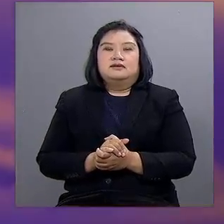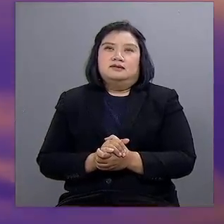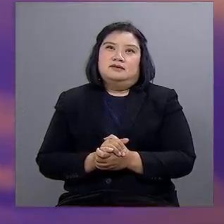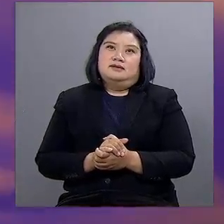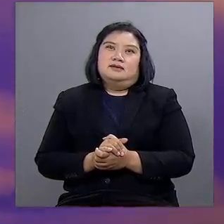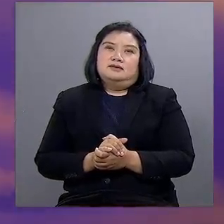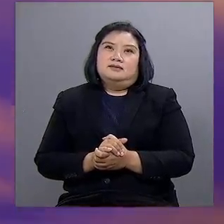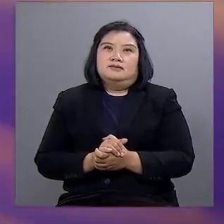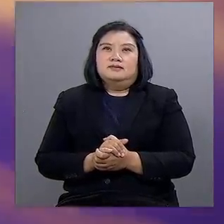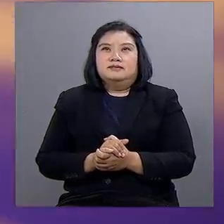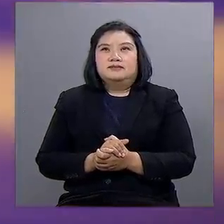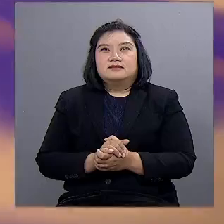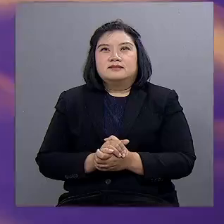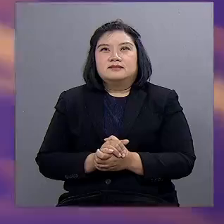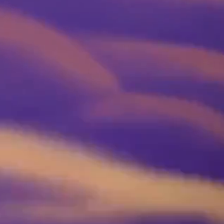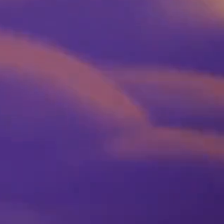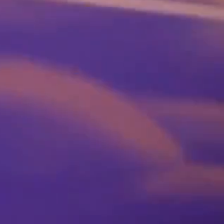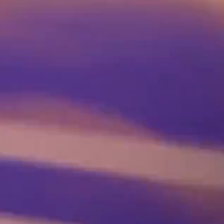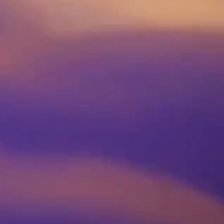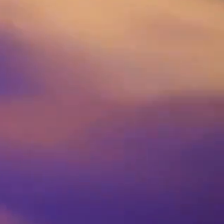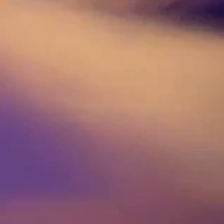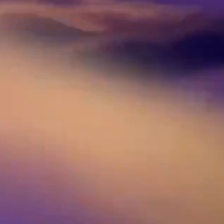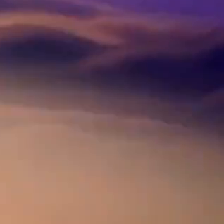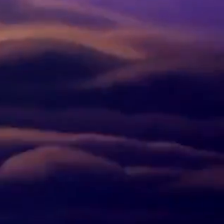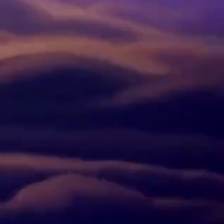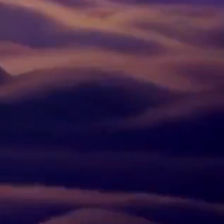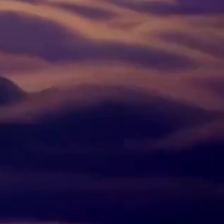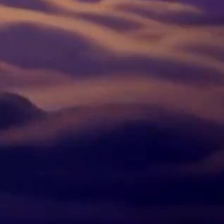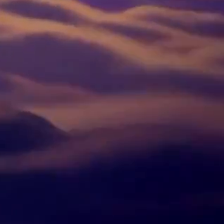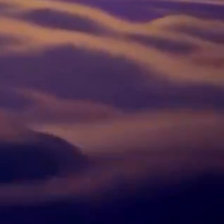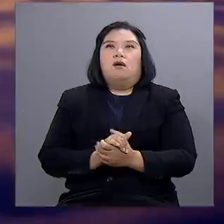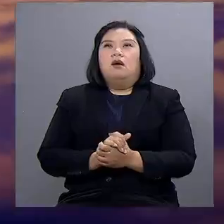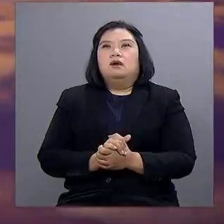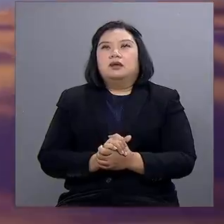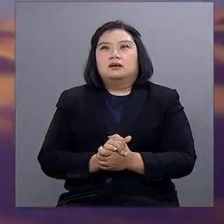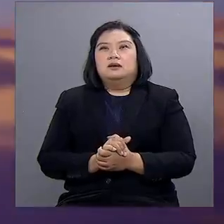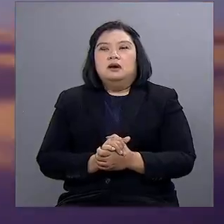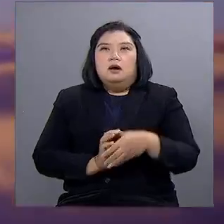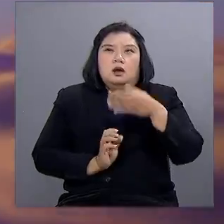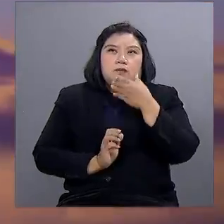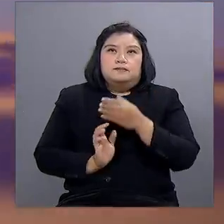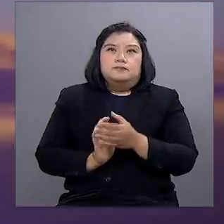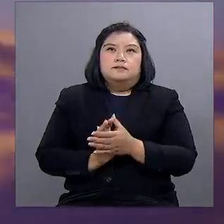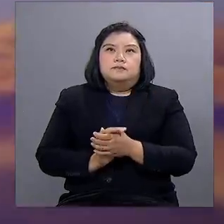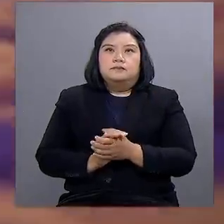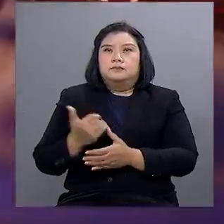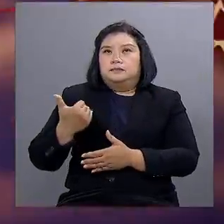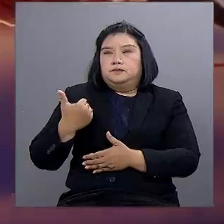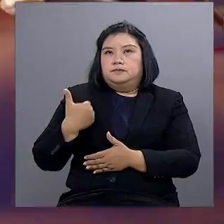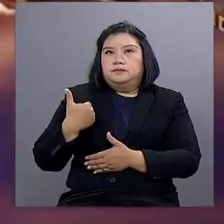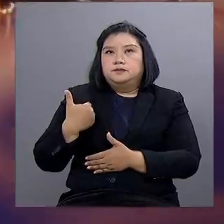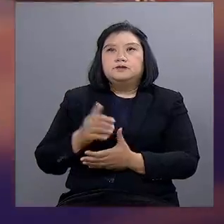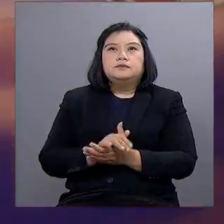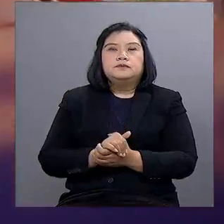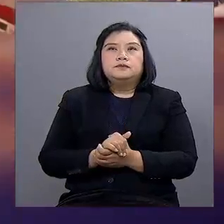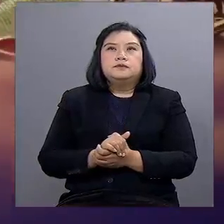โลกนี้มีตำนานมากมายอันแสดงถึงความคิดและภูมิปราดแห่งบรรพอริยชน